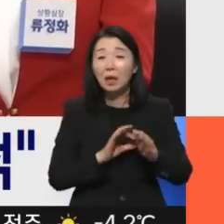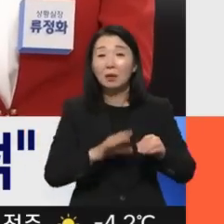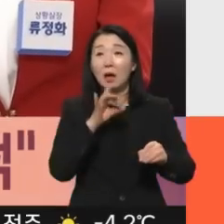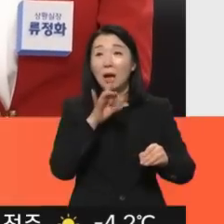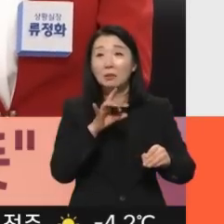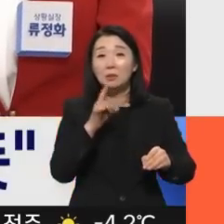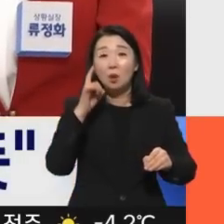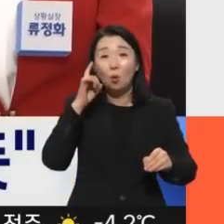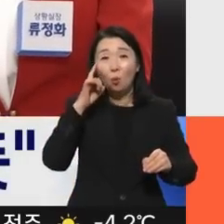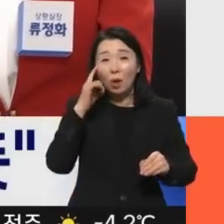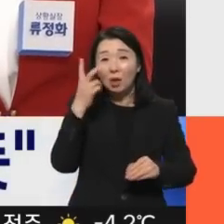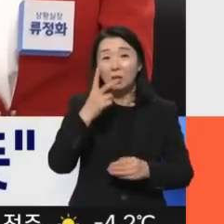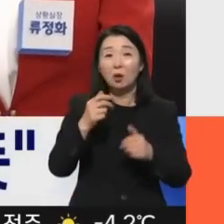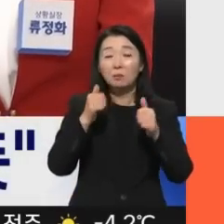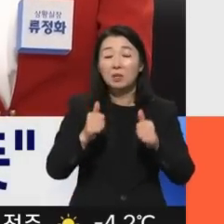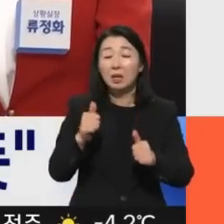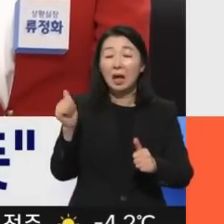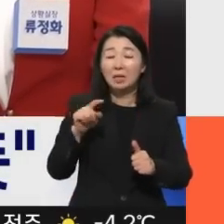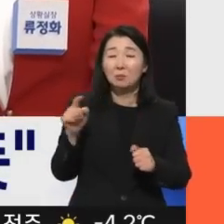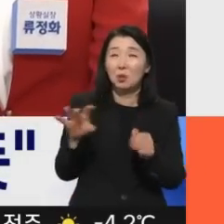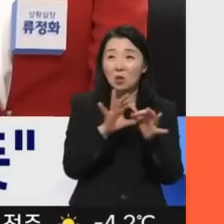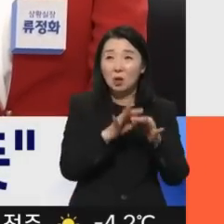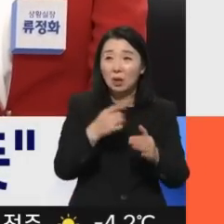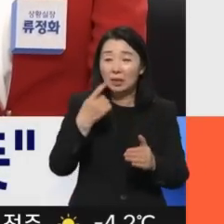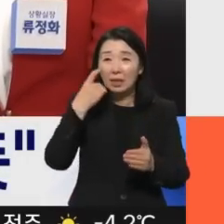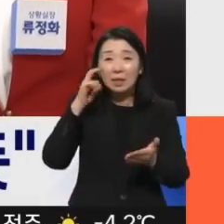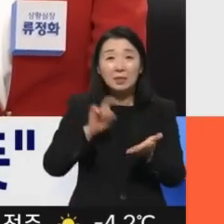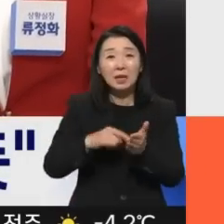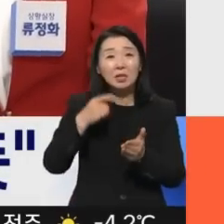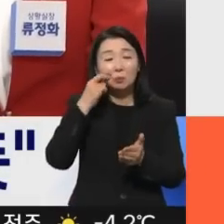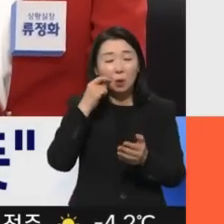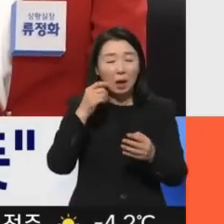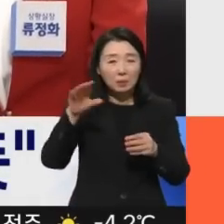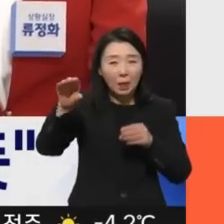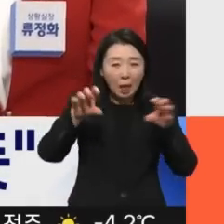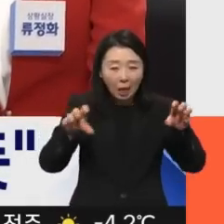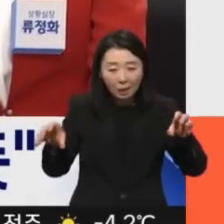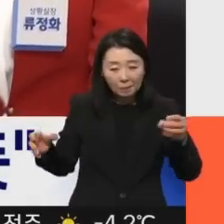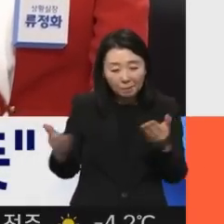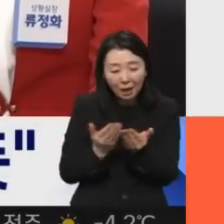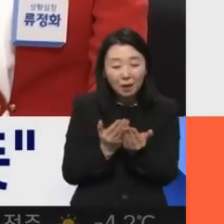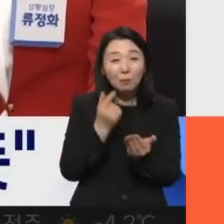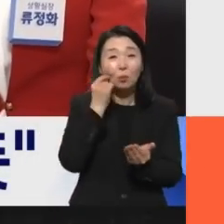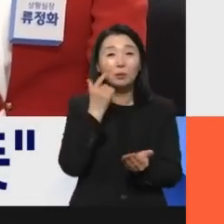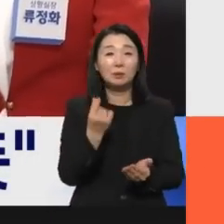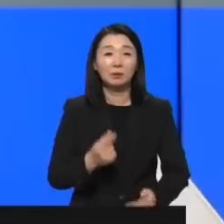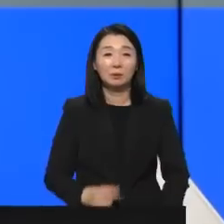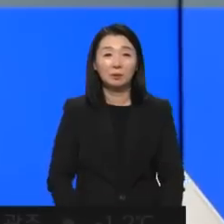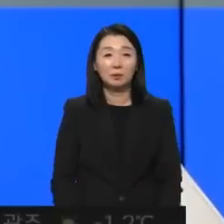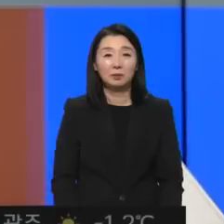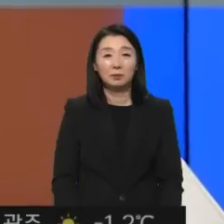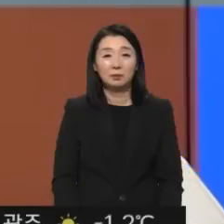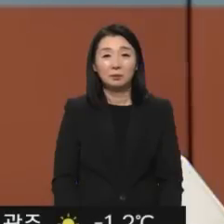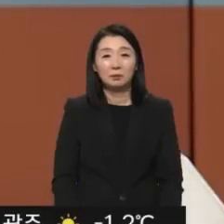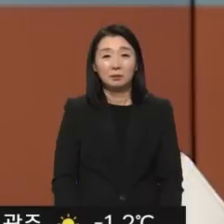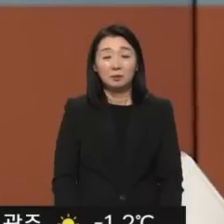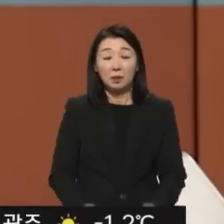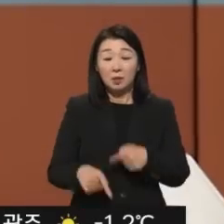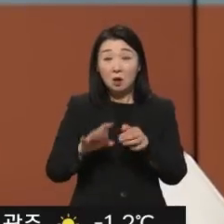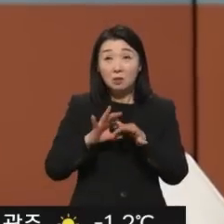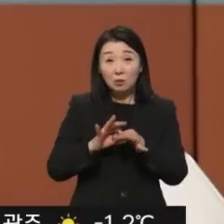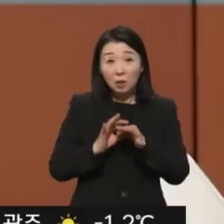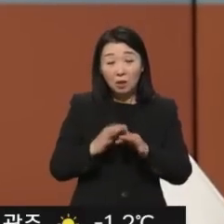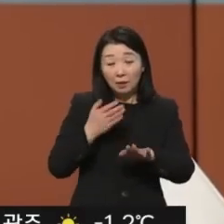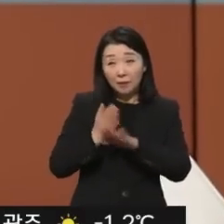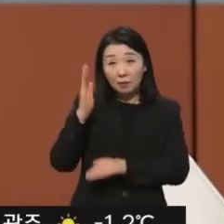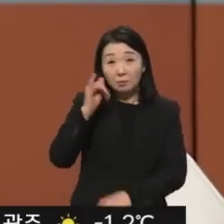아직 꼭지를 못 단 것 같다. 연결고리를 못 찾거나 퍼즐을 못 맞추고 있는 것 같다라고 말을 했습니다. 정치권에서는 또